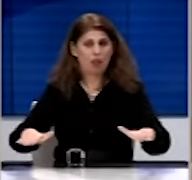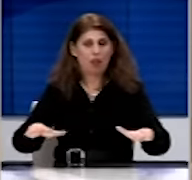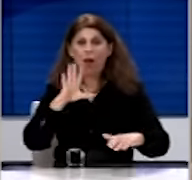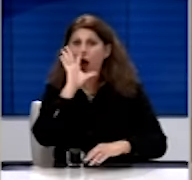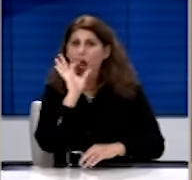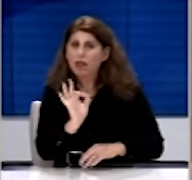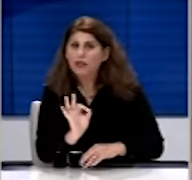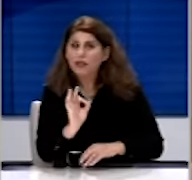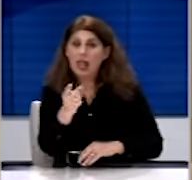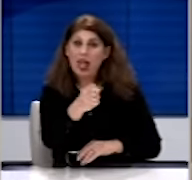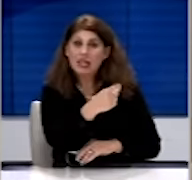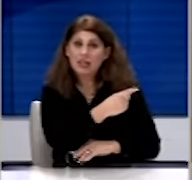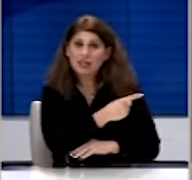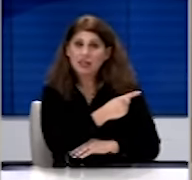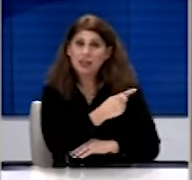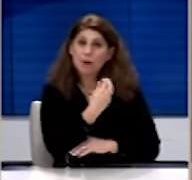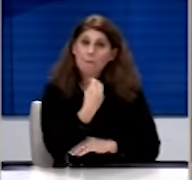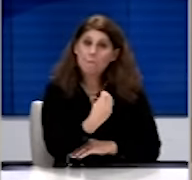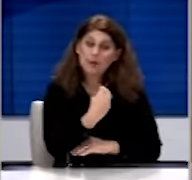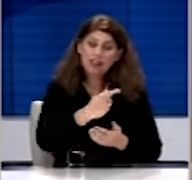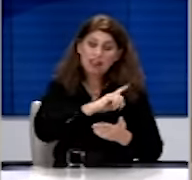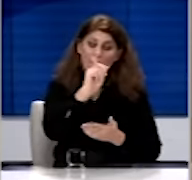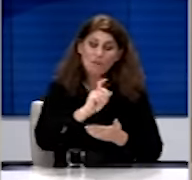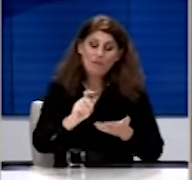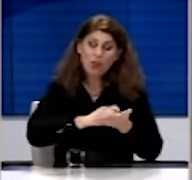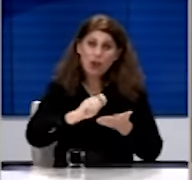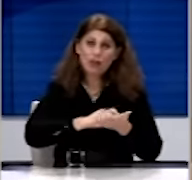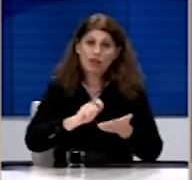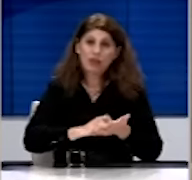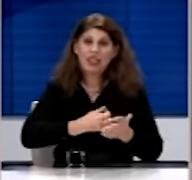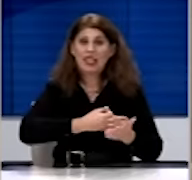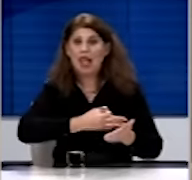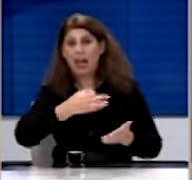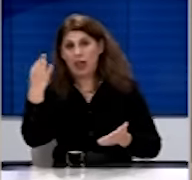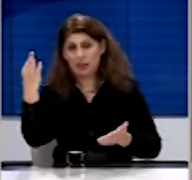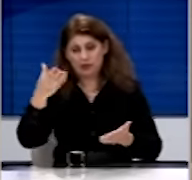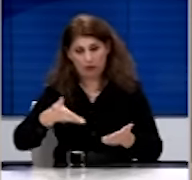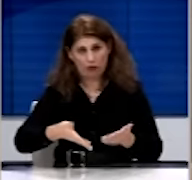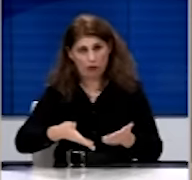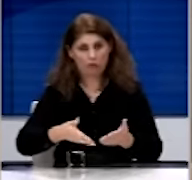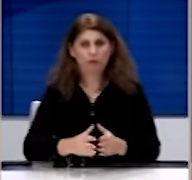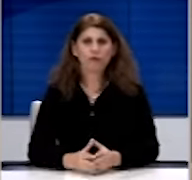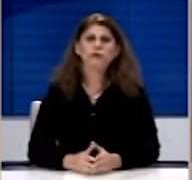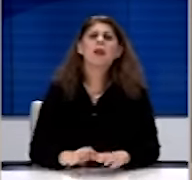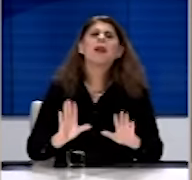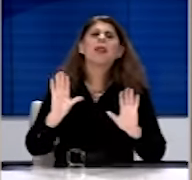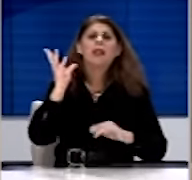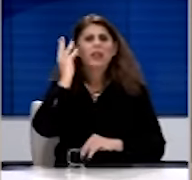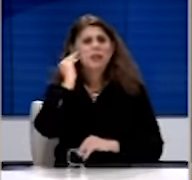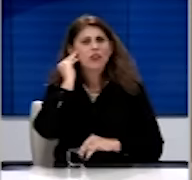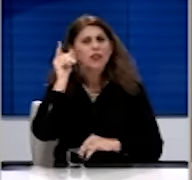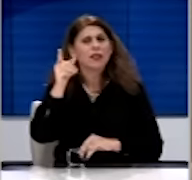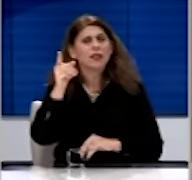Αλήθεια, εσείς με τα καλύτερα βιογραφικά, οι άριστοι εδώ μέσα, δεν είχατε ακούσει εκεί